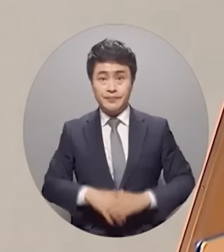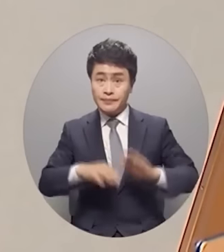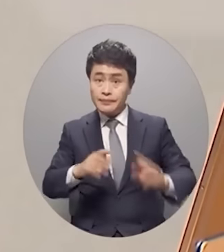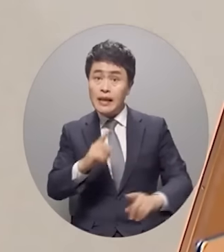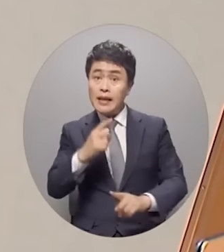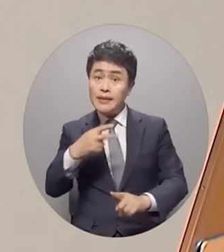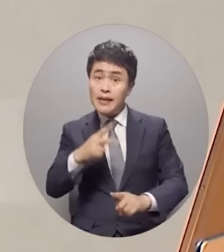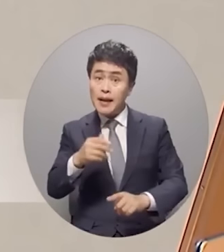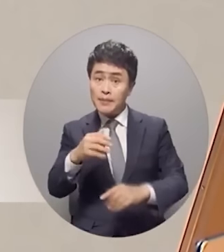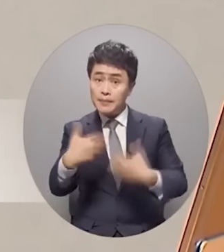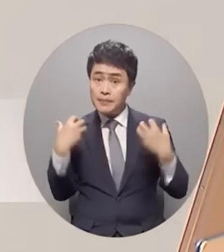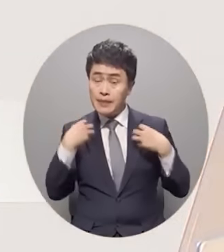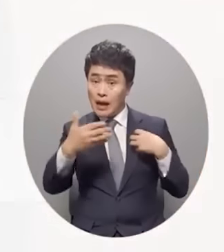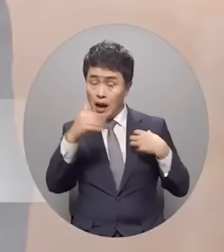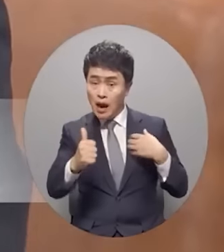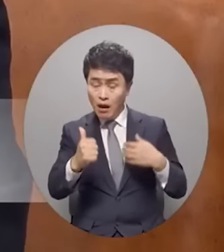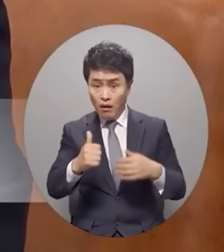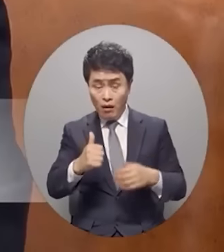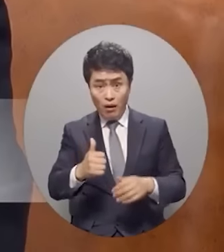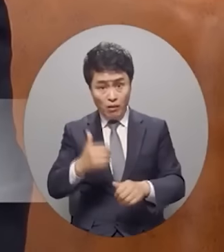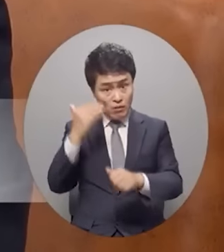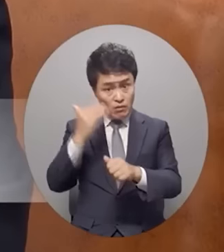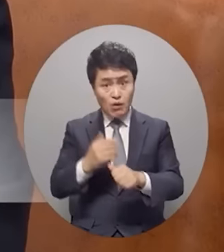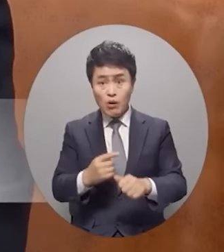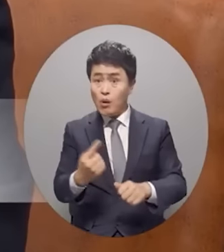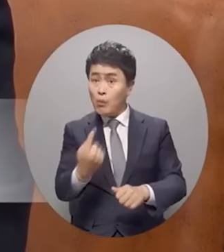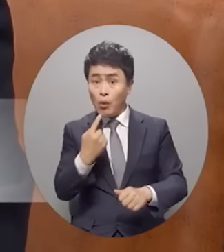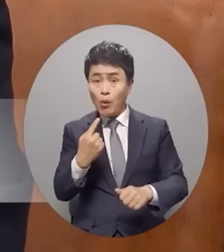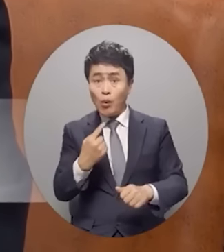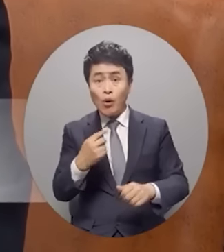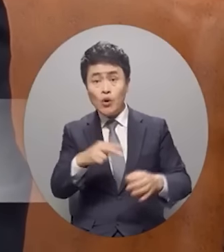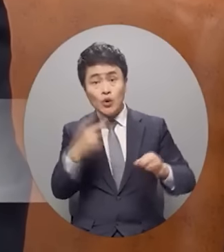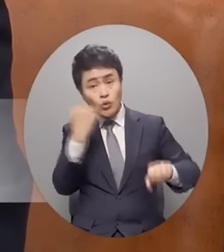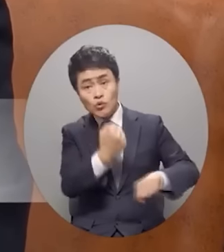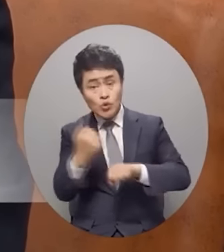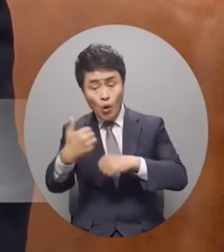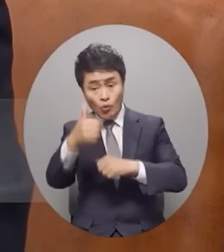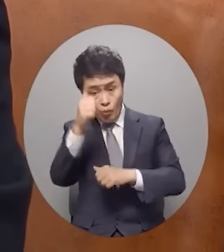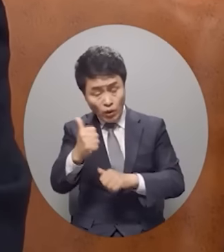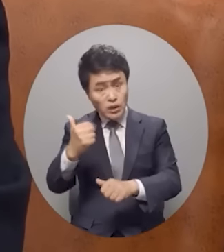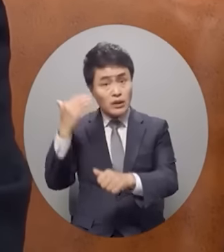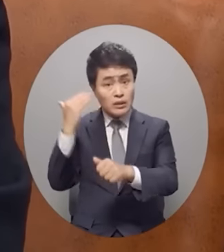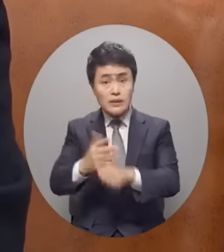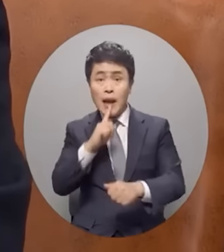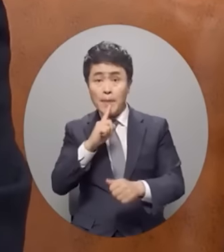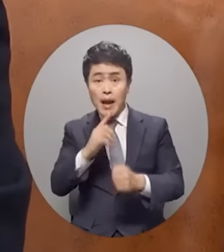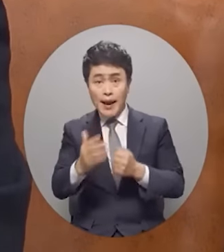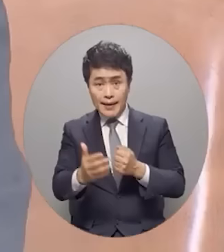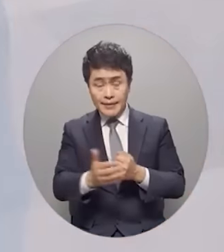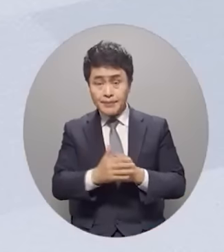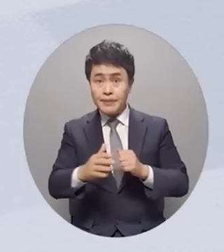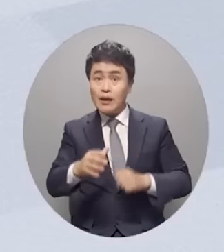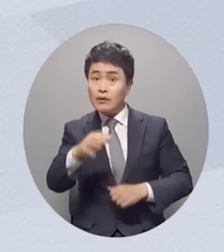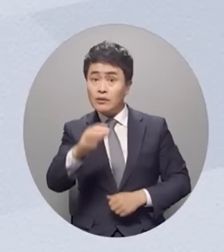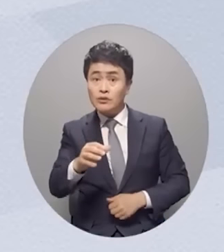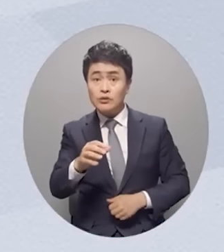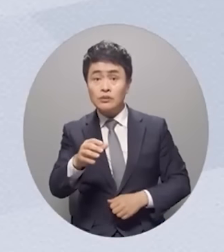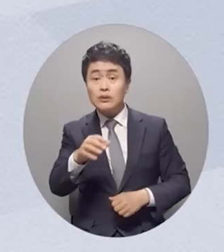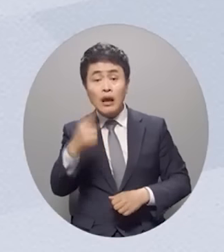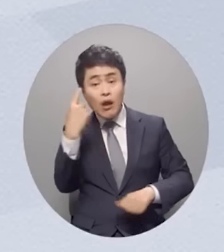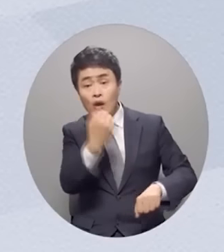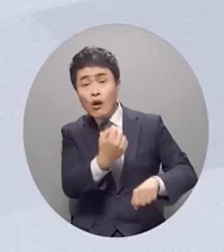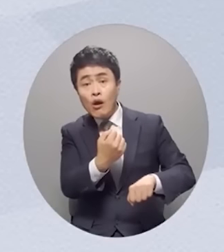잘렸거나 경질 보고서를 올린 여의도 연구원장이 경질됐다는 겁니다 당시 여의도 연구